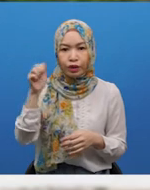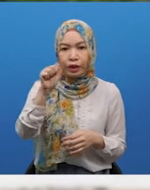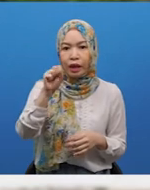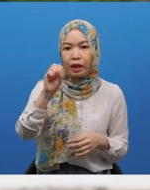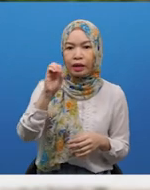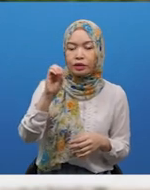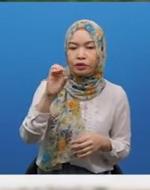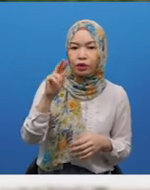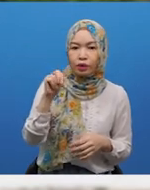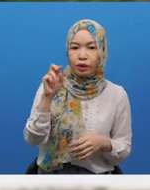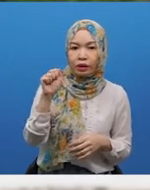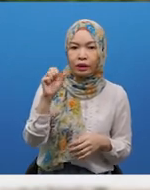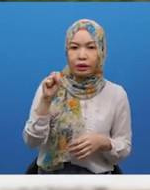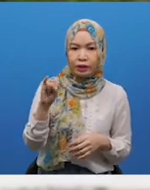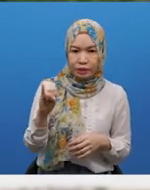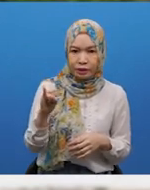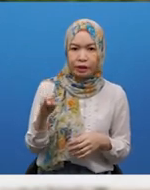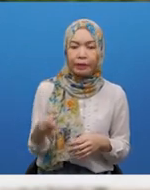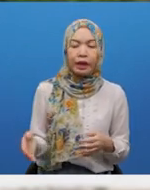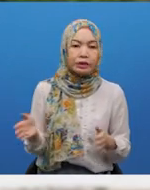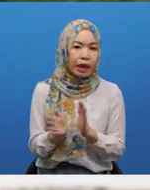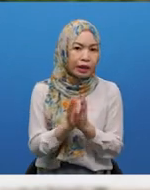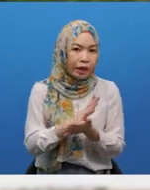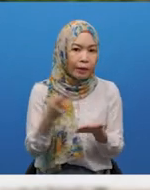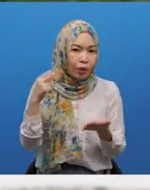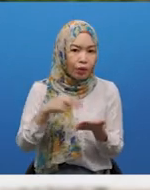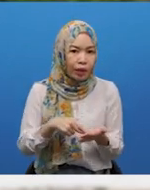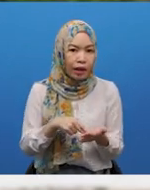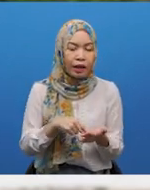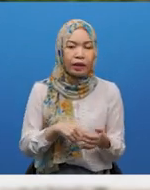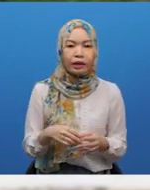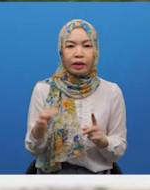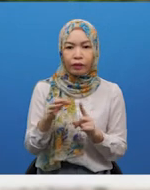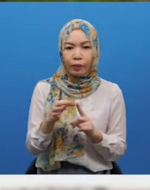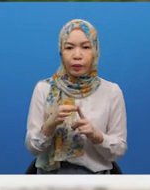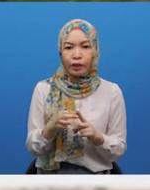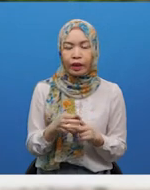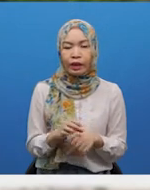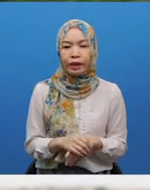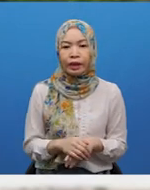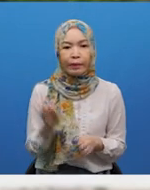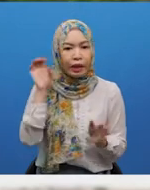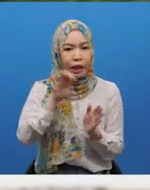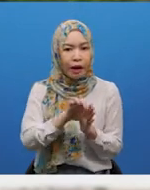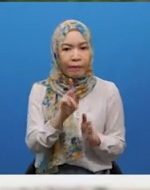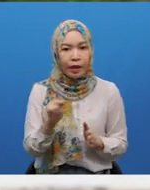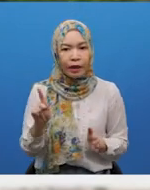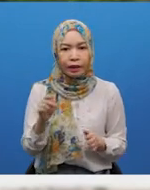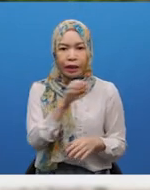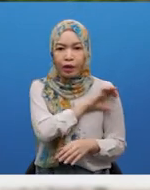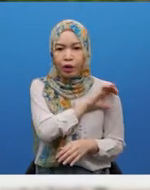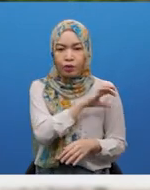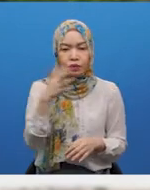huruf konsonan yang sama secara kerap dan berulang pula menggambarkan unsur